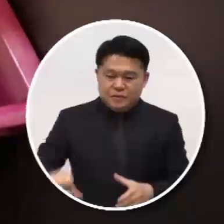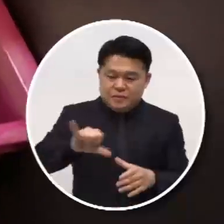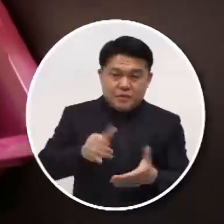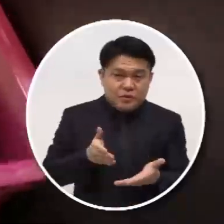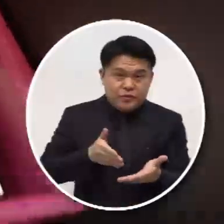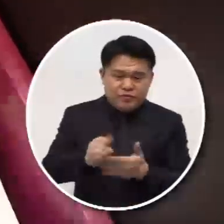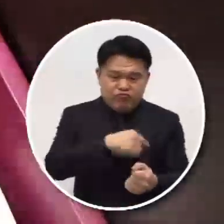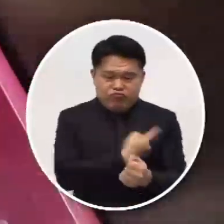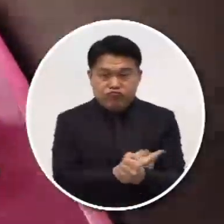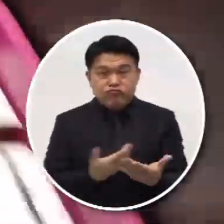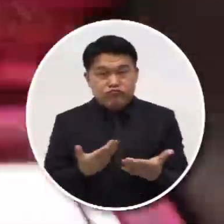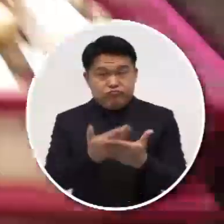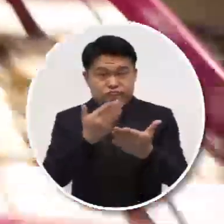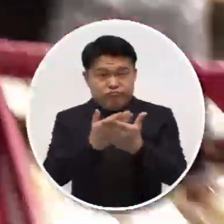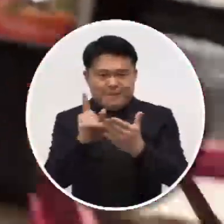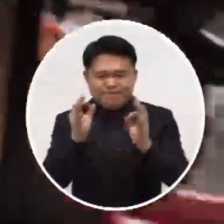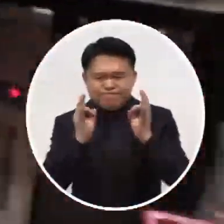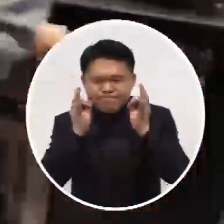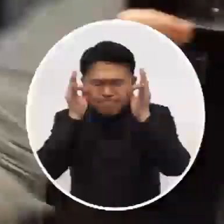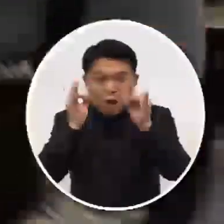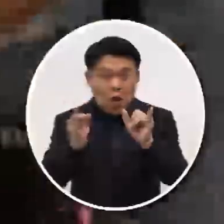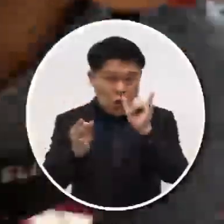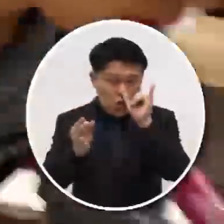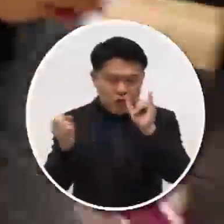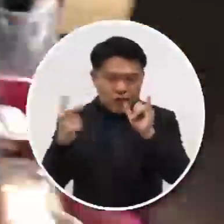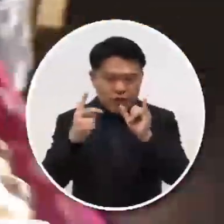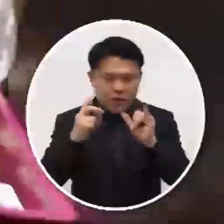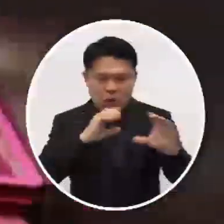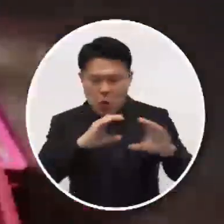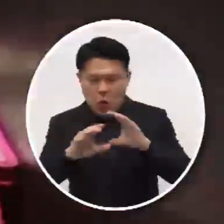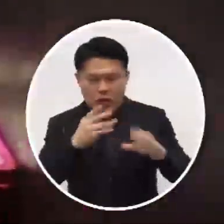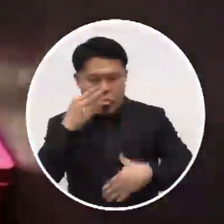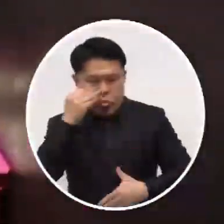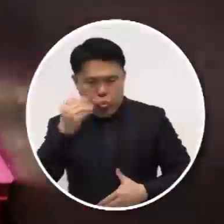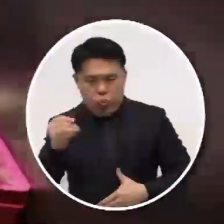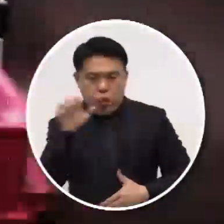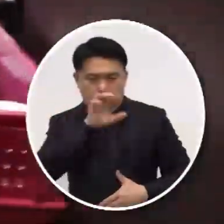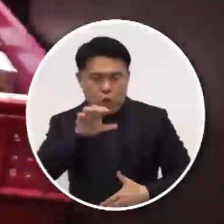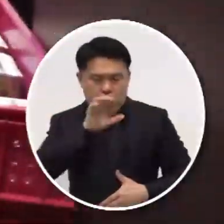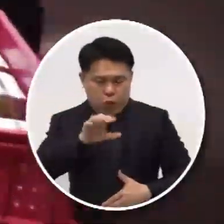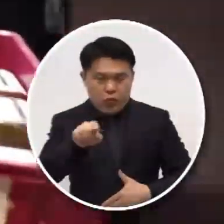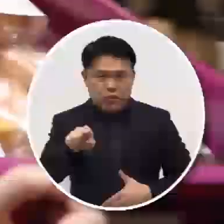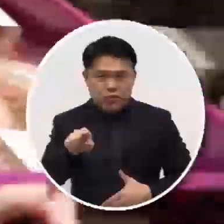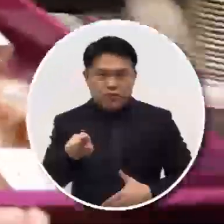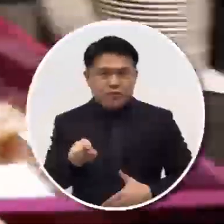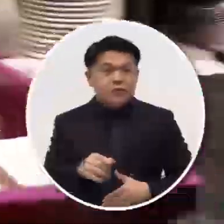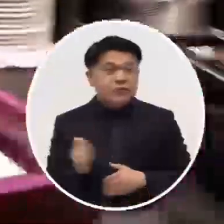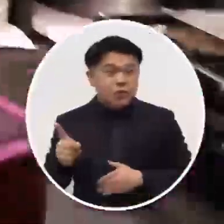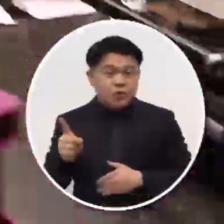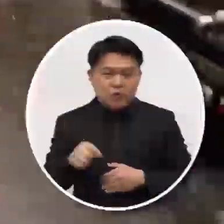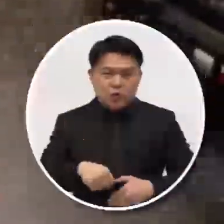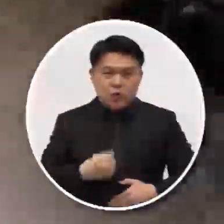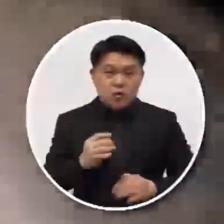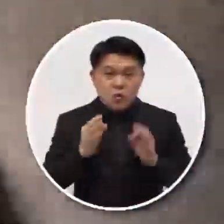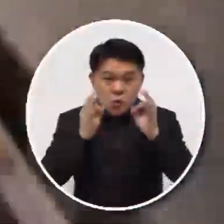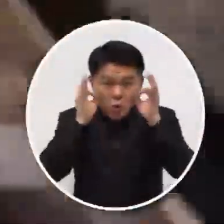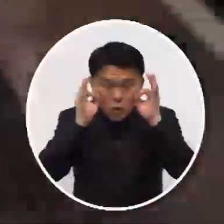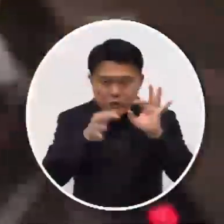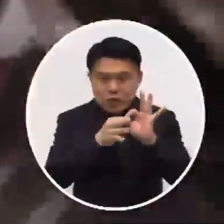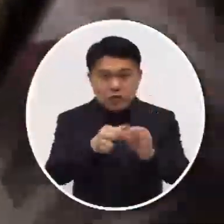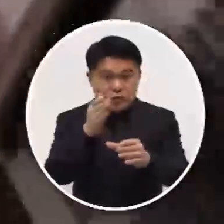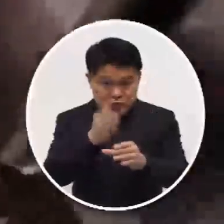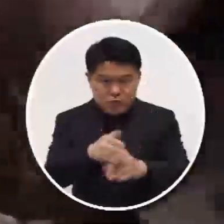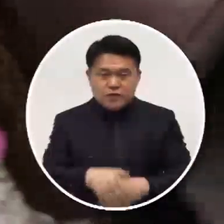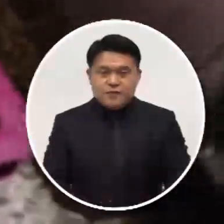바리스타로서 실력을 쌓는데 게을리하지 않고 의사소통에 익숙해지는 연습 등 주인공만의 노력은 현재